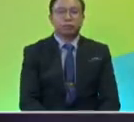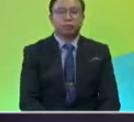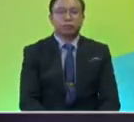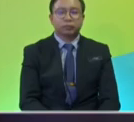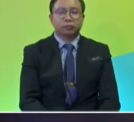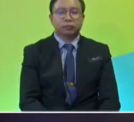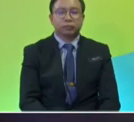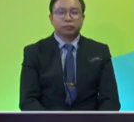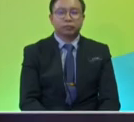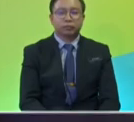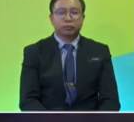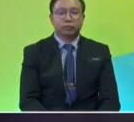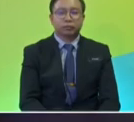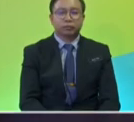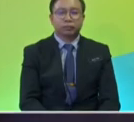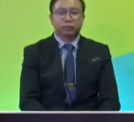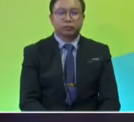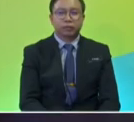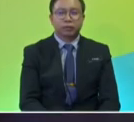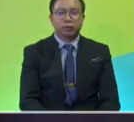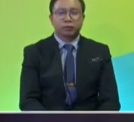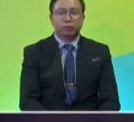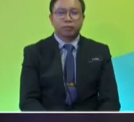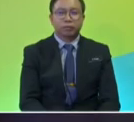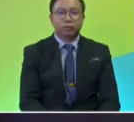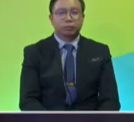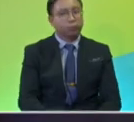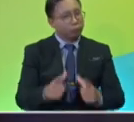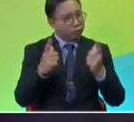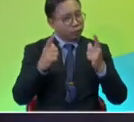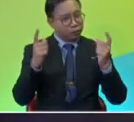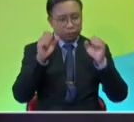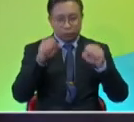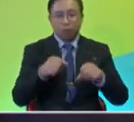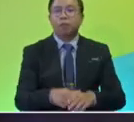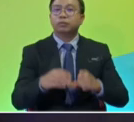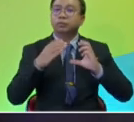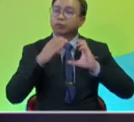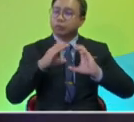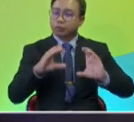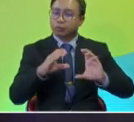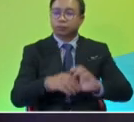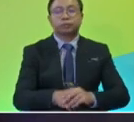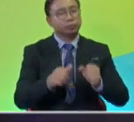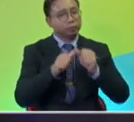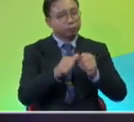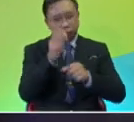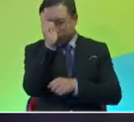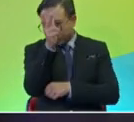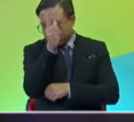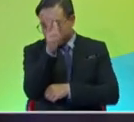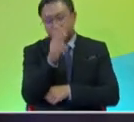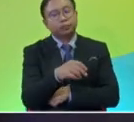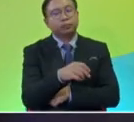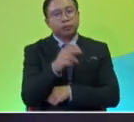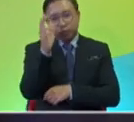dia tip Cikgu Wah lain-lain Cikgu buat eh ya Ha kita Cuba mengikut kreativiti tak ada masalah dia tak ada